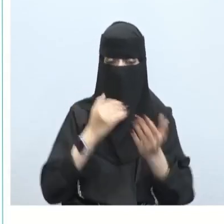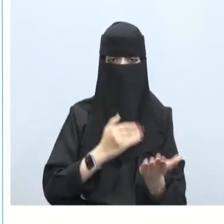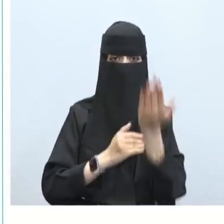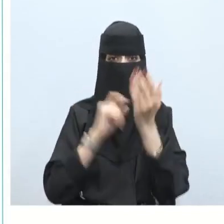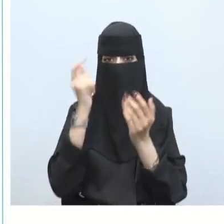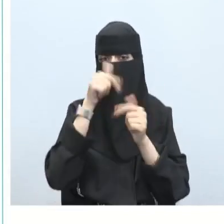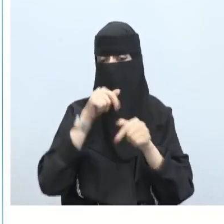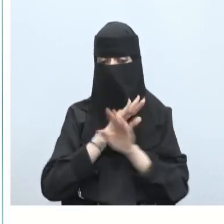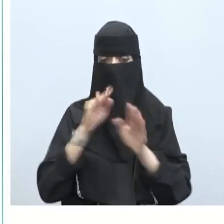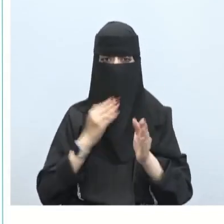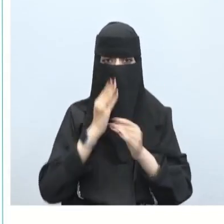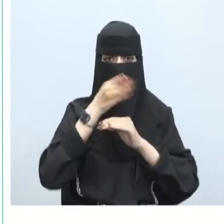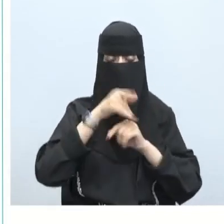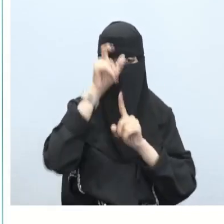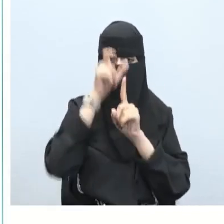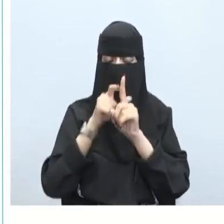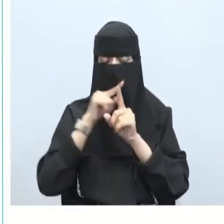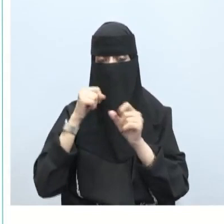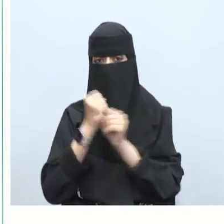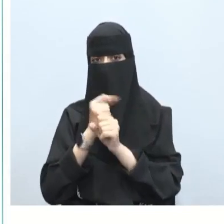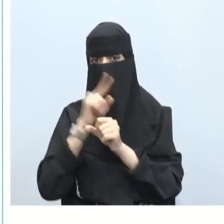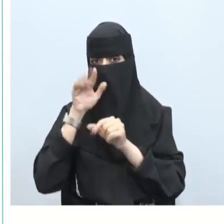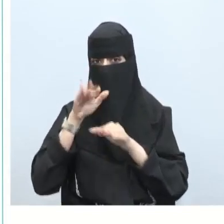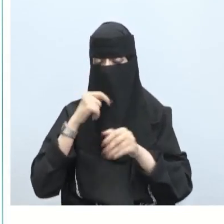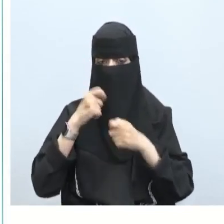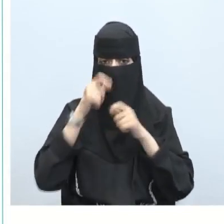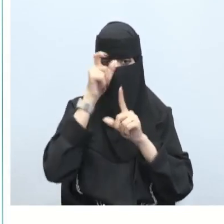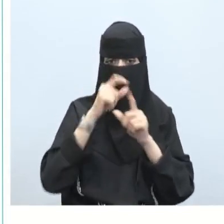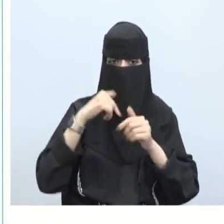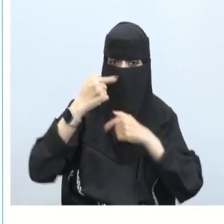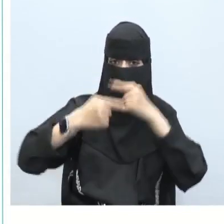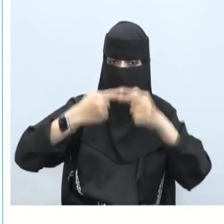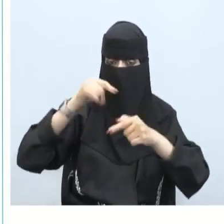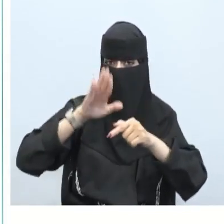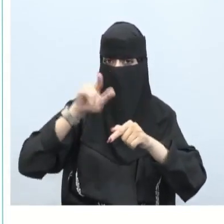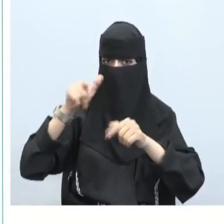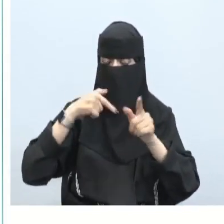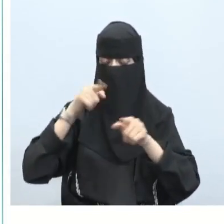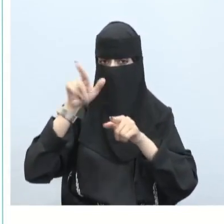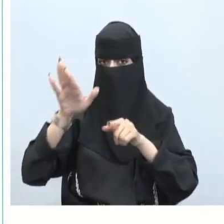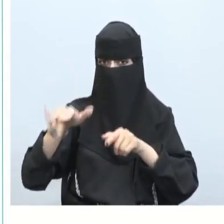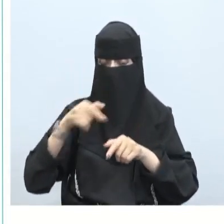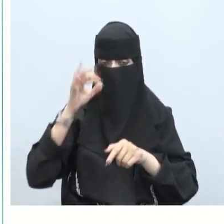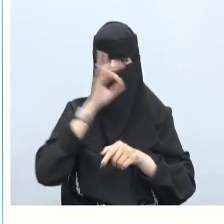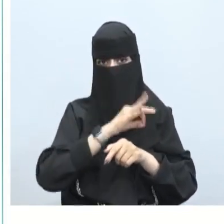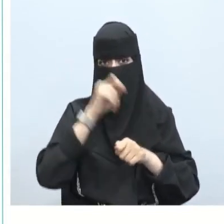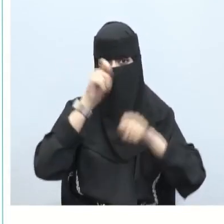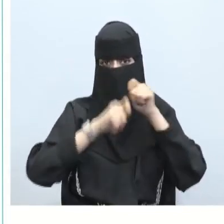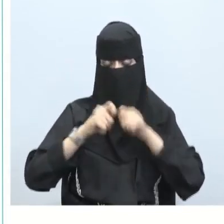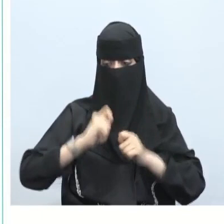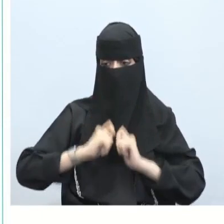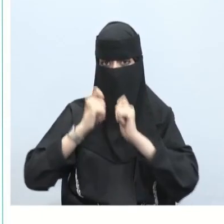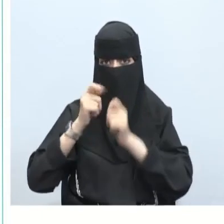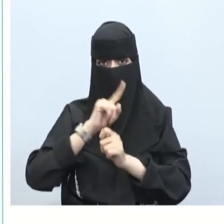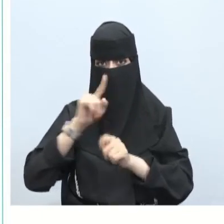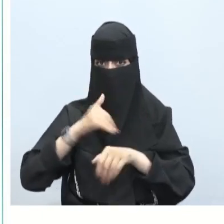مباشره دون تدخل الموظف او البشر وبالتالي سيكون ذلك مفيد في عمليه التوريد لا